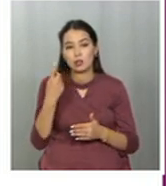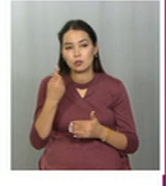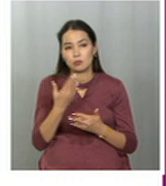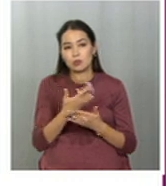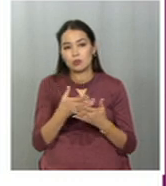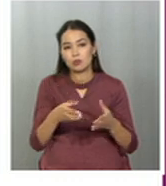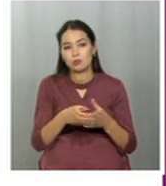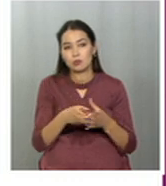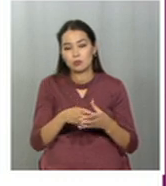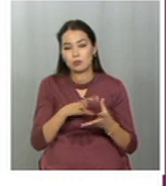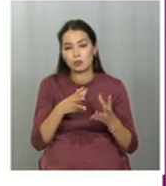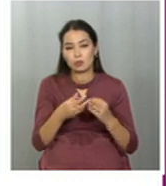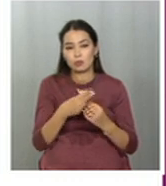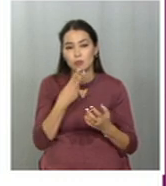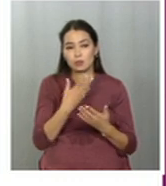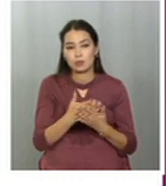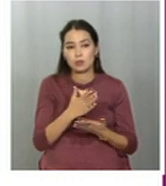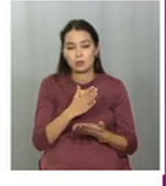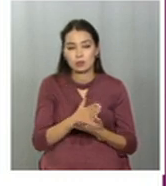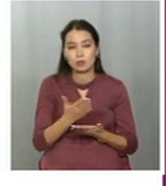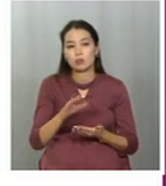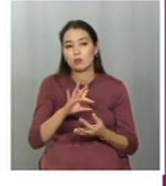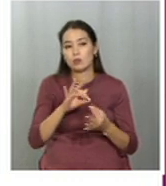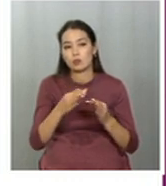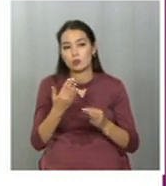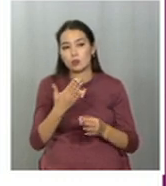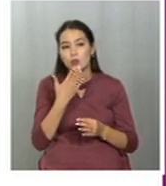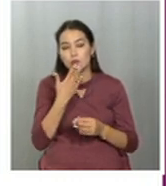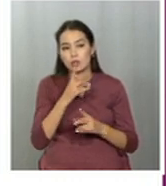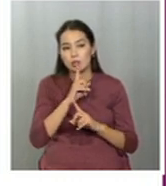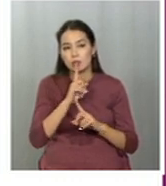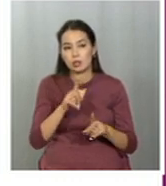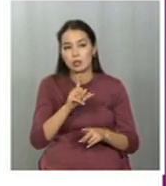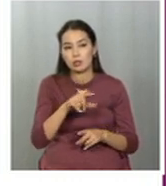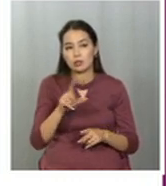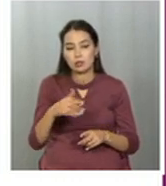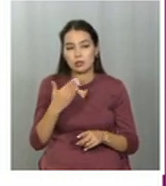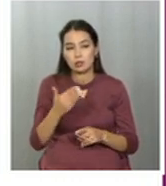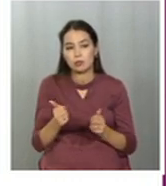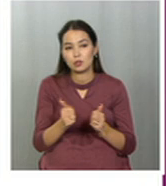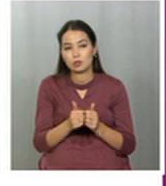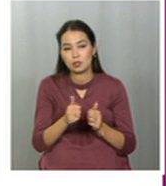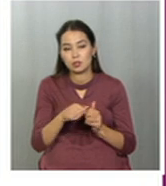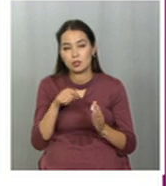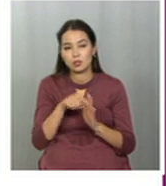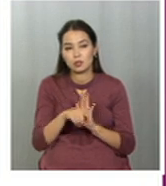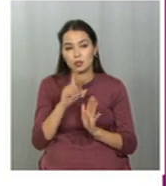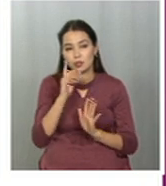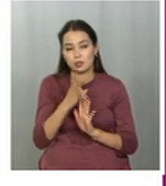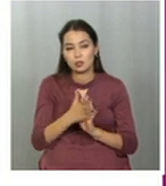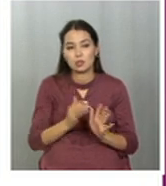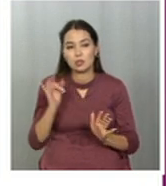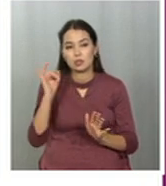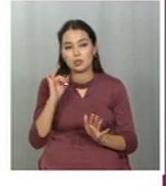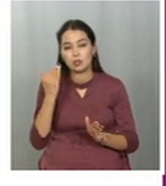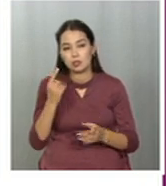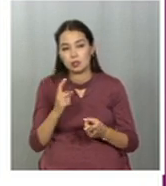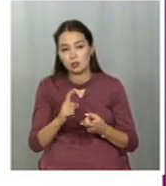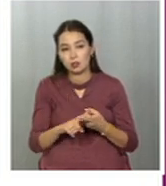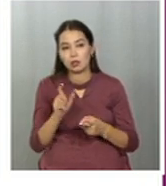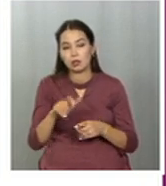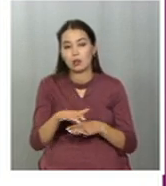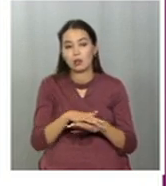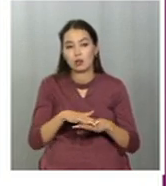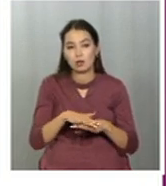ретінде белгілі. Туындыларында ұлттық ерекшелікке, адам жанына терең үңілуге, тарихқа,